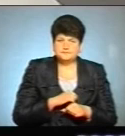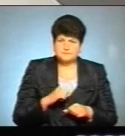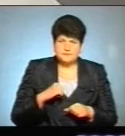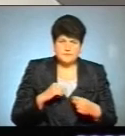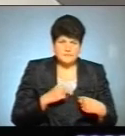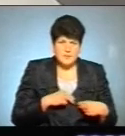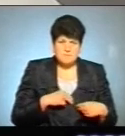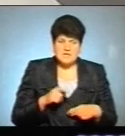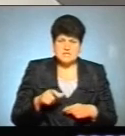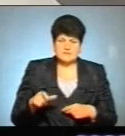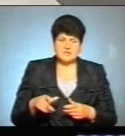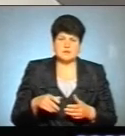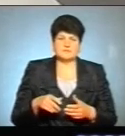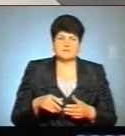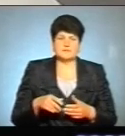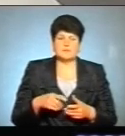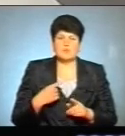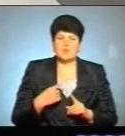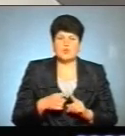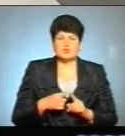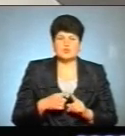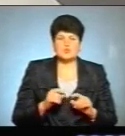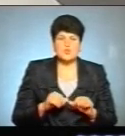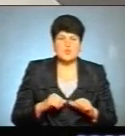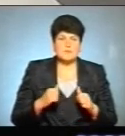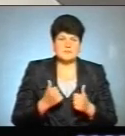працівники своїми, плюс комісію